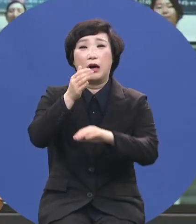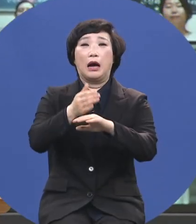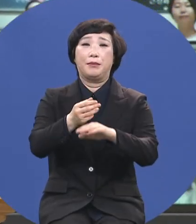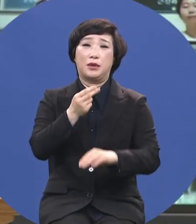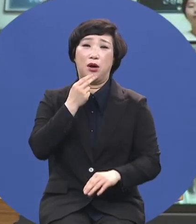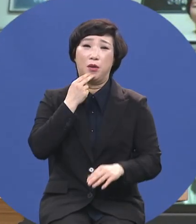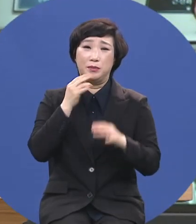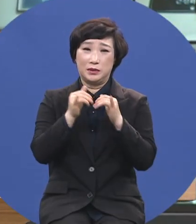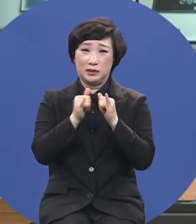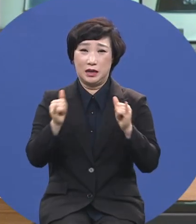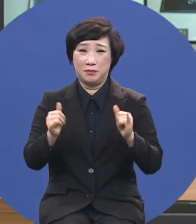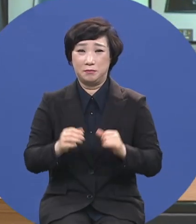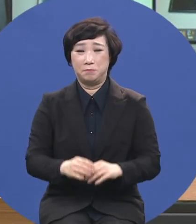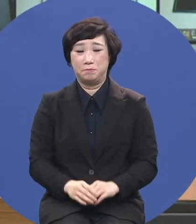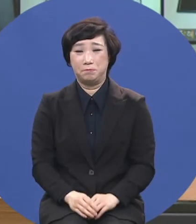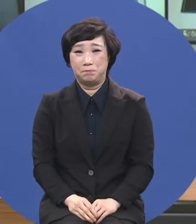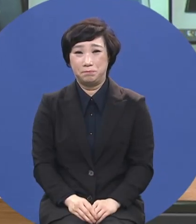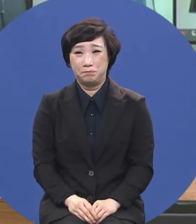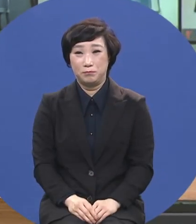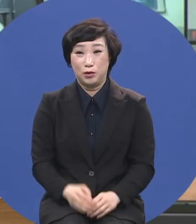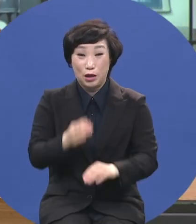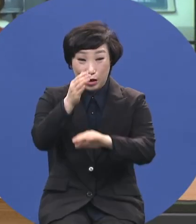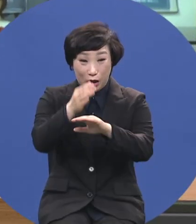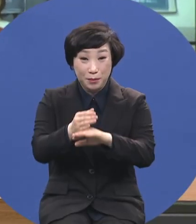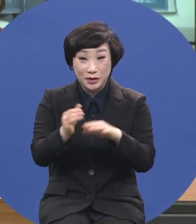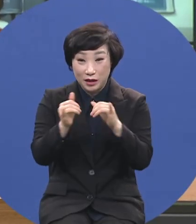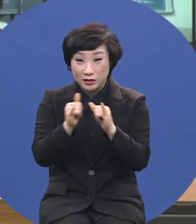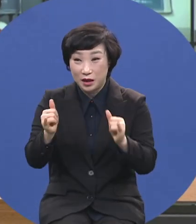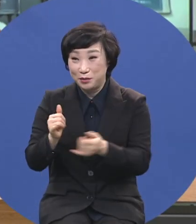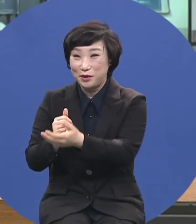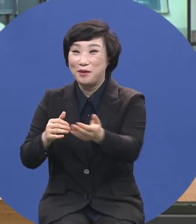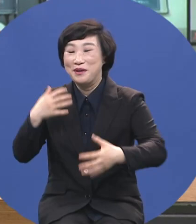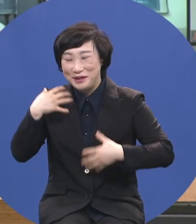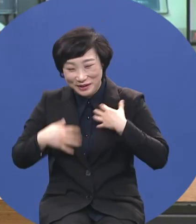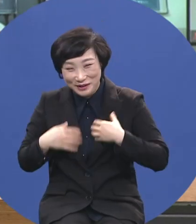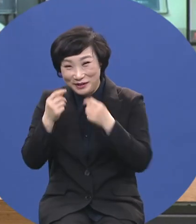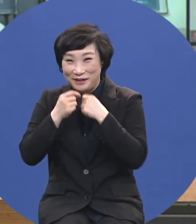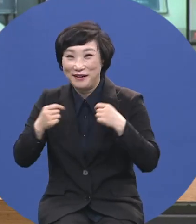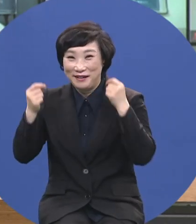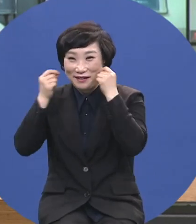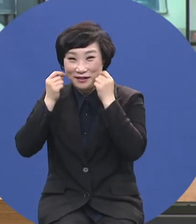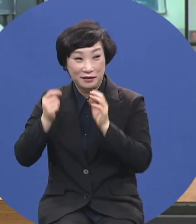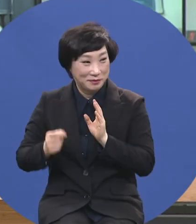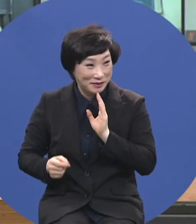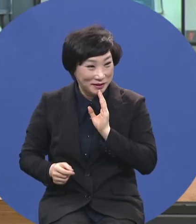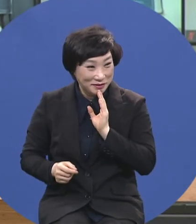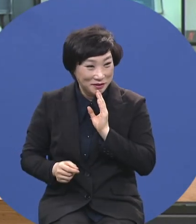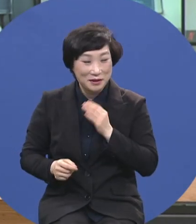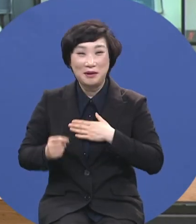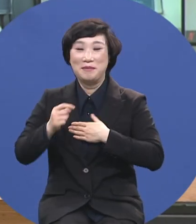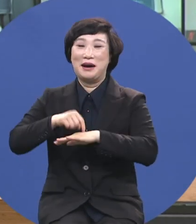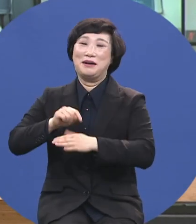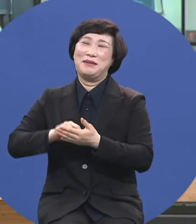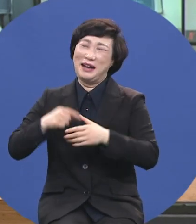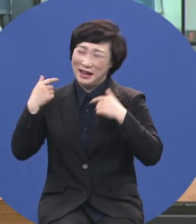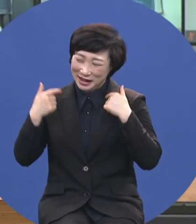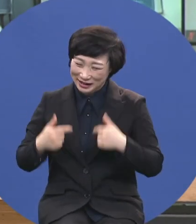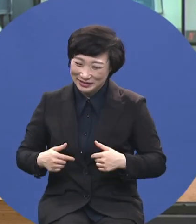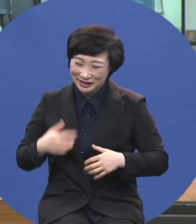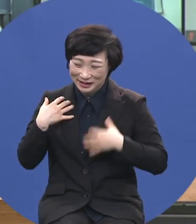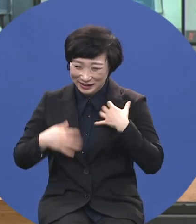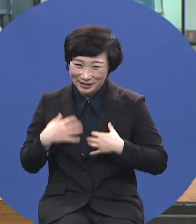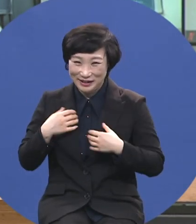감사가 없는 사람이에요. 감사하는 사람은 기쁘거든요. 마음에 항상